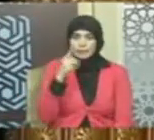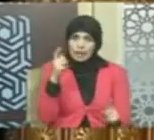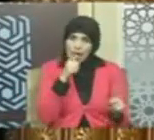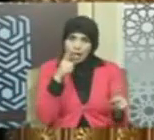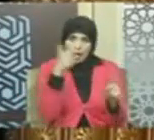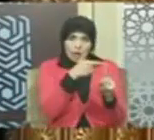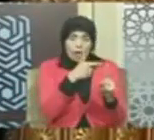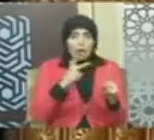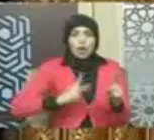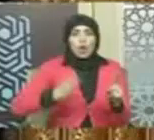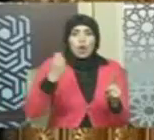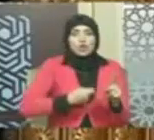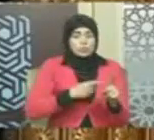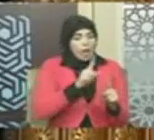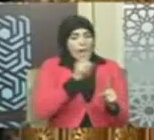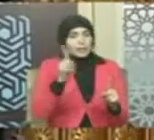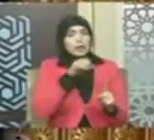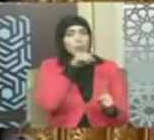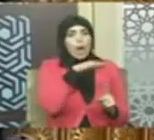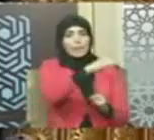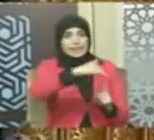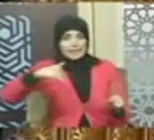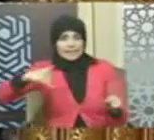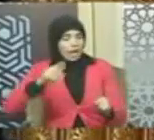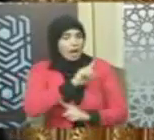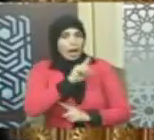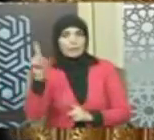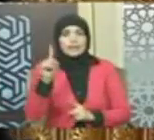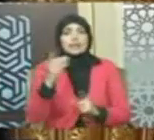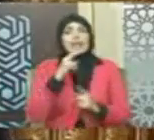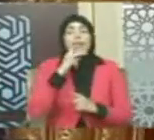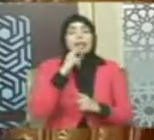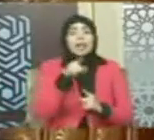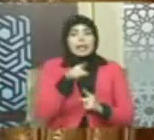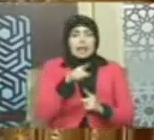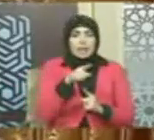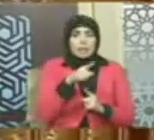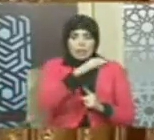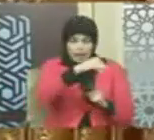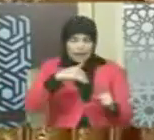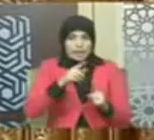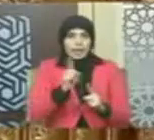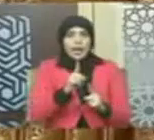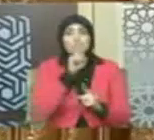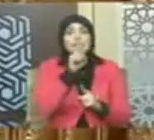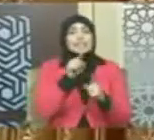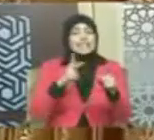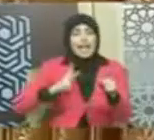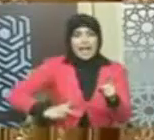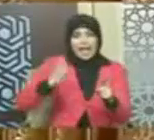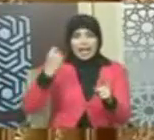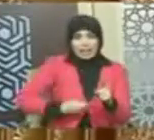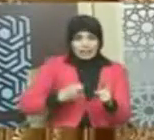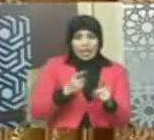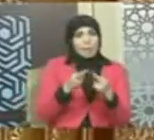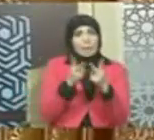مكة هذا العام حتى لا يتحدث الناس أنه دخل علينا عنوة، أما أنت فلست ممنوعا